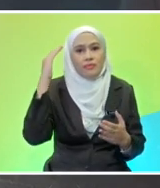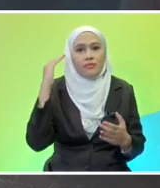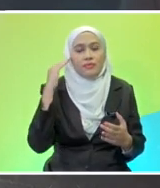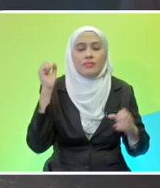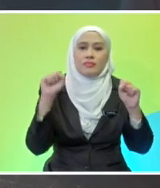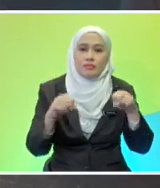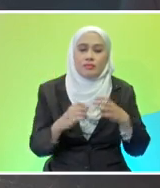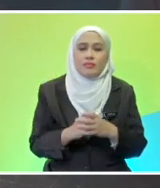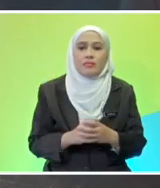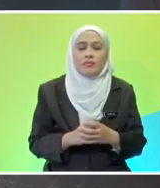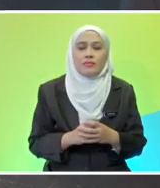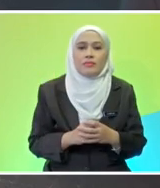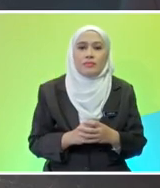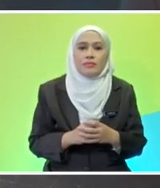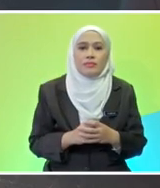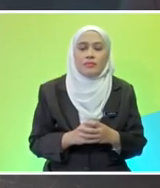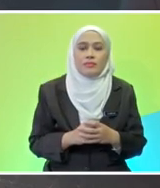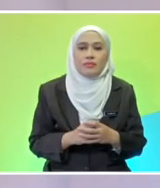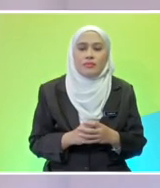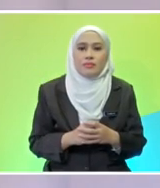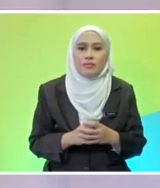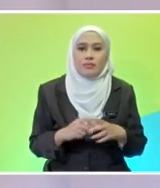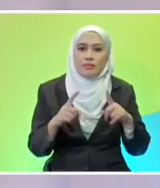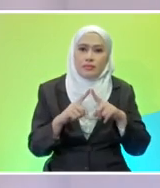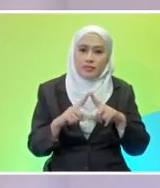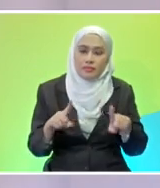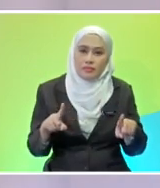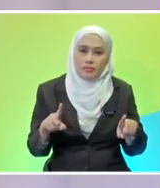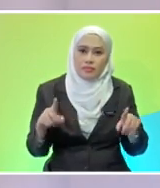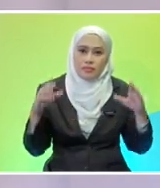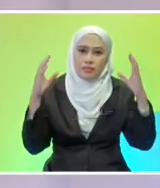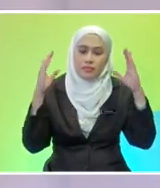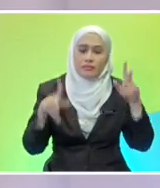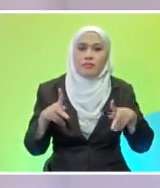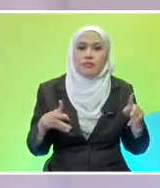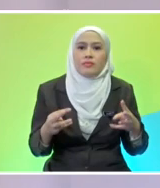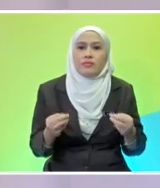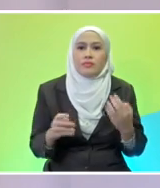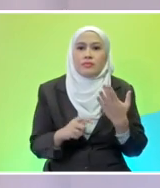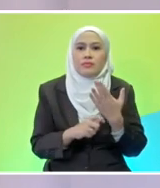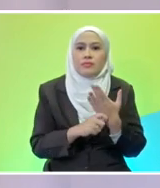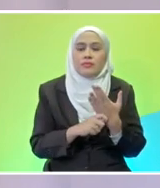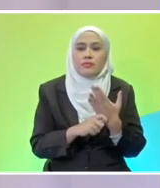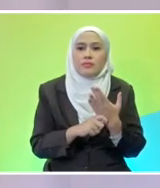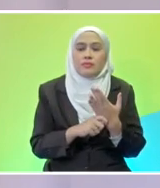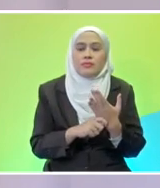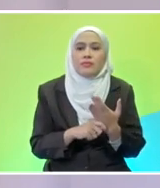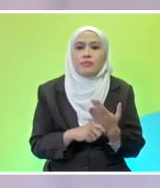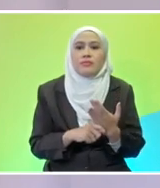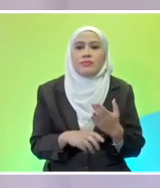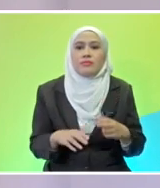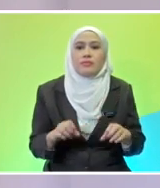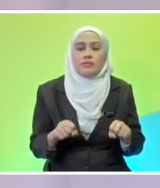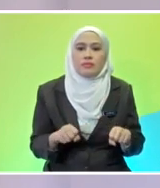lagi pusing-pusing. Tapi cikgu, kalau saya nak tambah sikit boleh cikgu? Boleh. Yang penting jangan sampai mencederakan